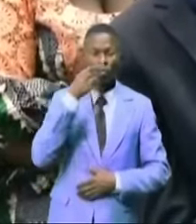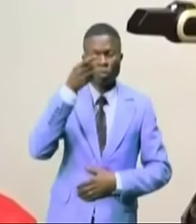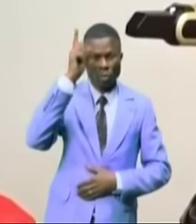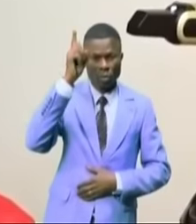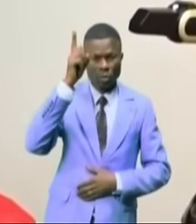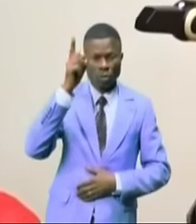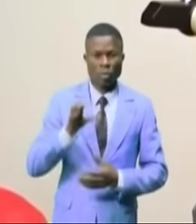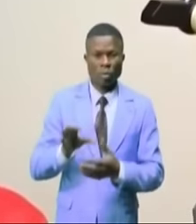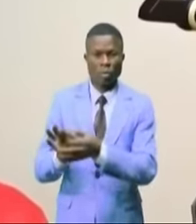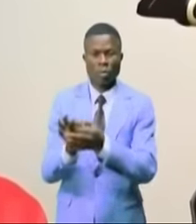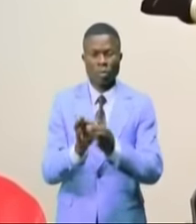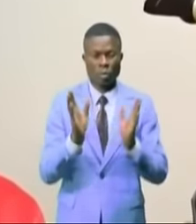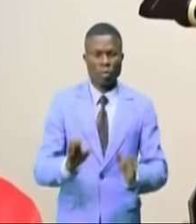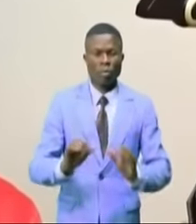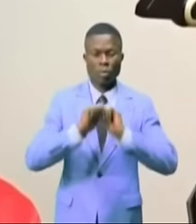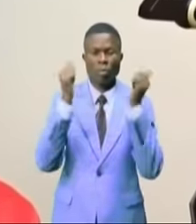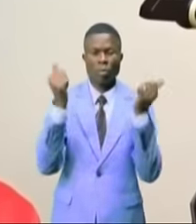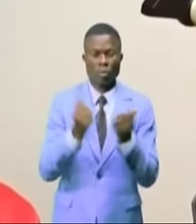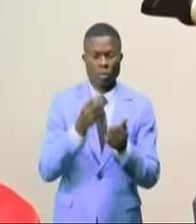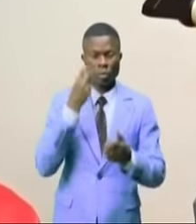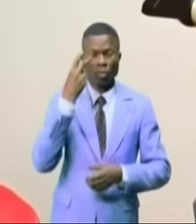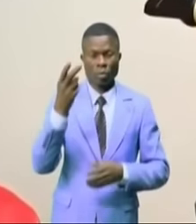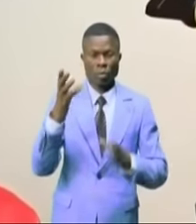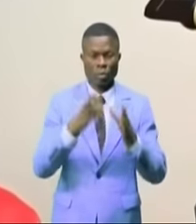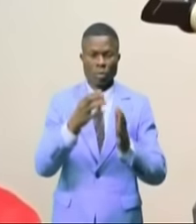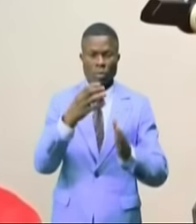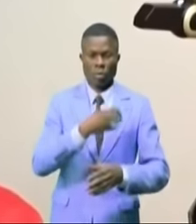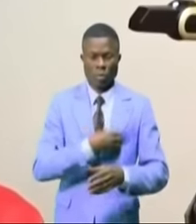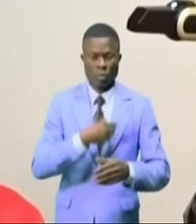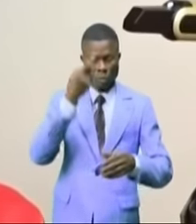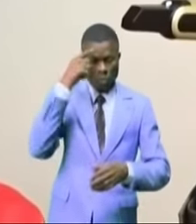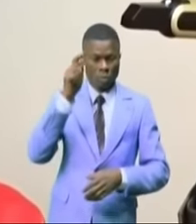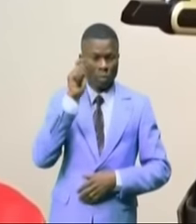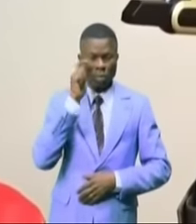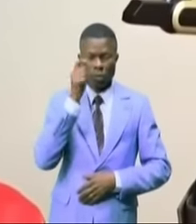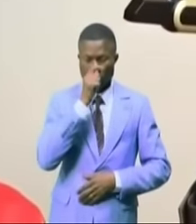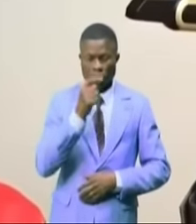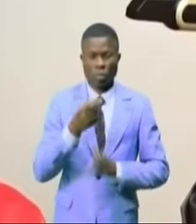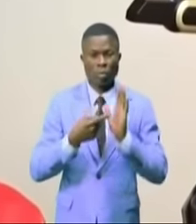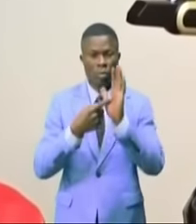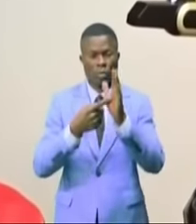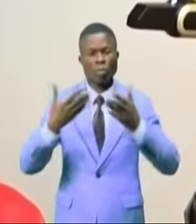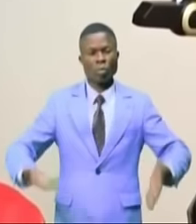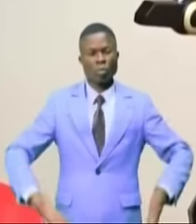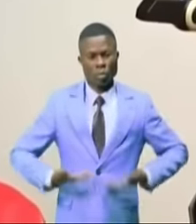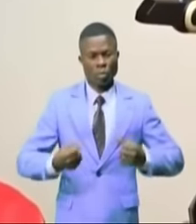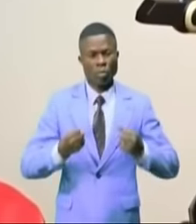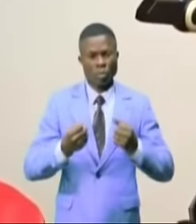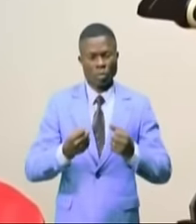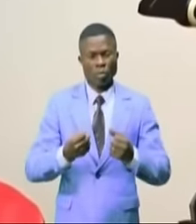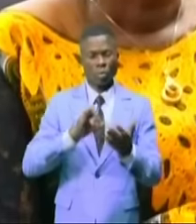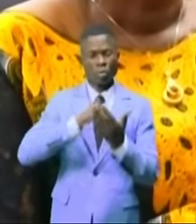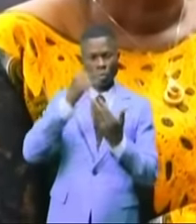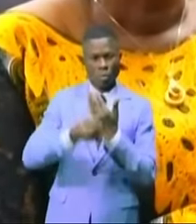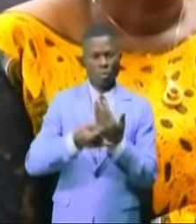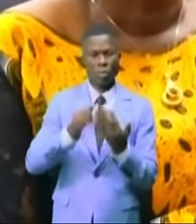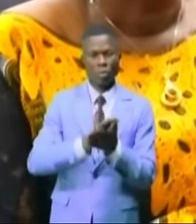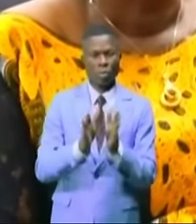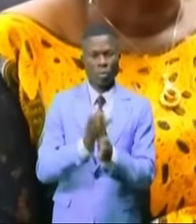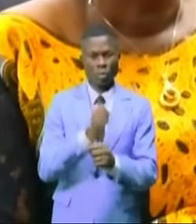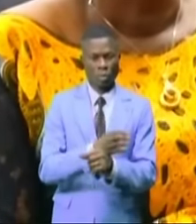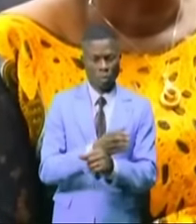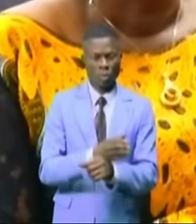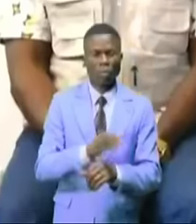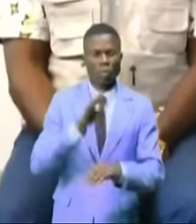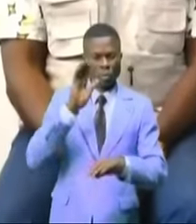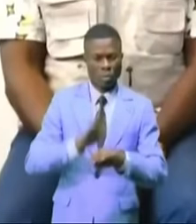le coordinateur de l'association Voir avec le cœur a exprimé sa satisfaction pour la matérialisation de ce projet qui leur tenait à